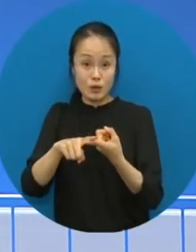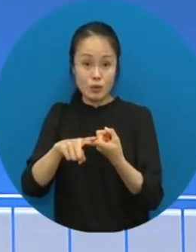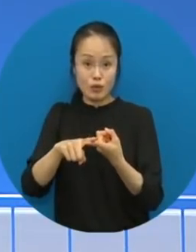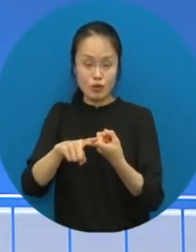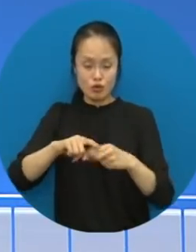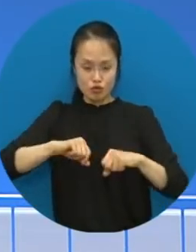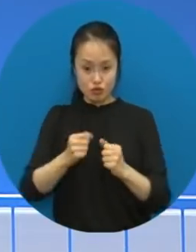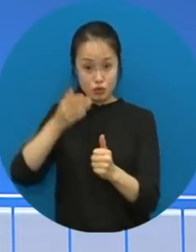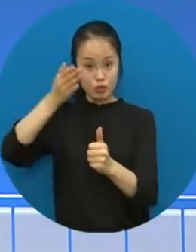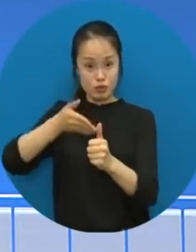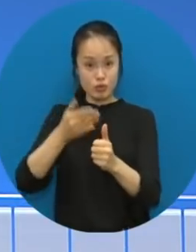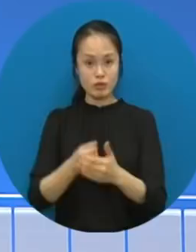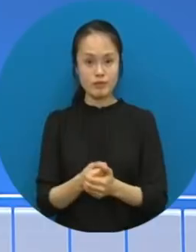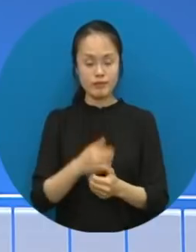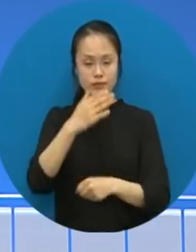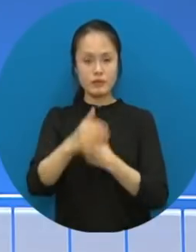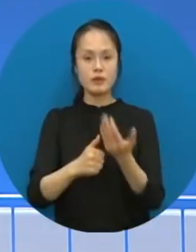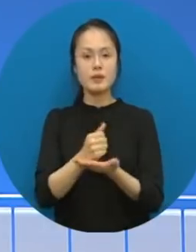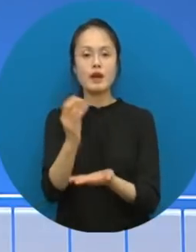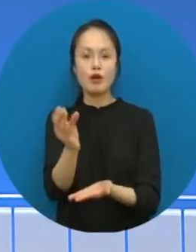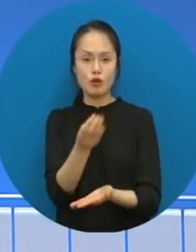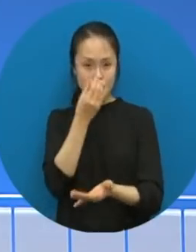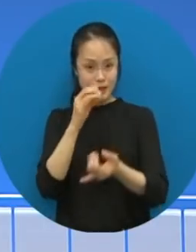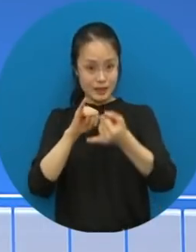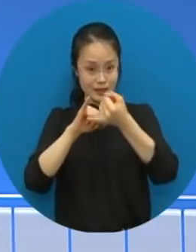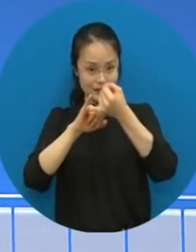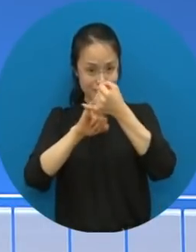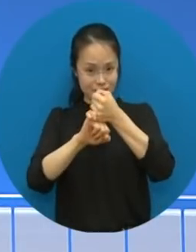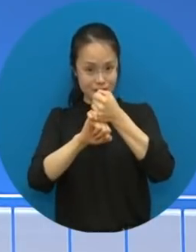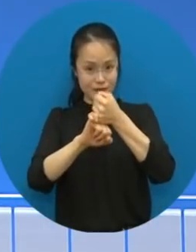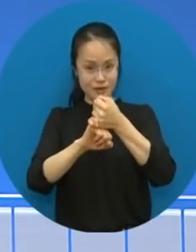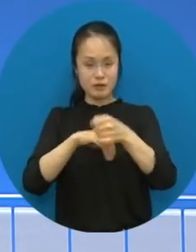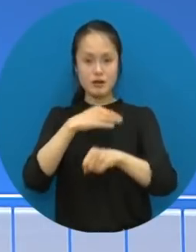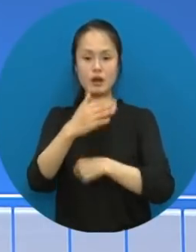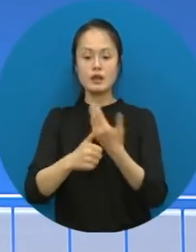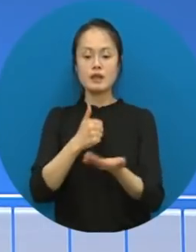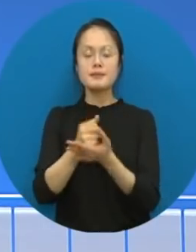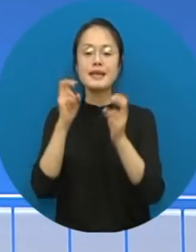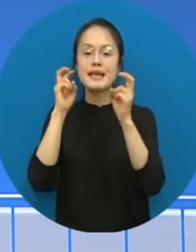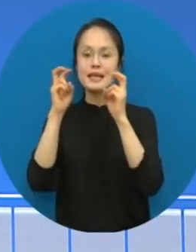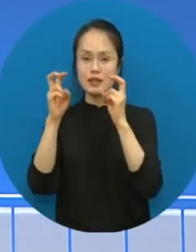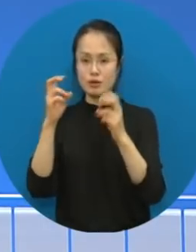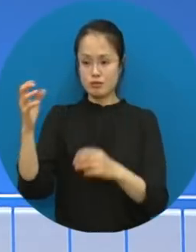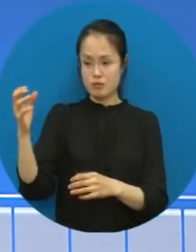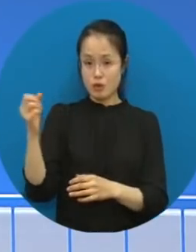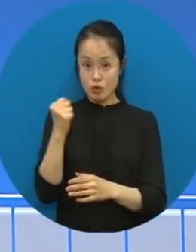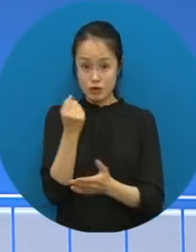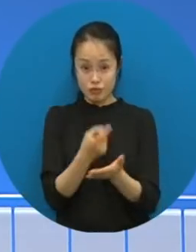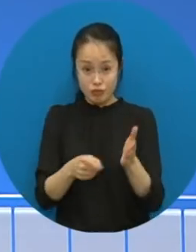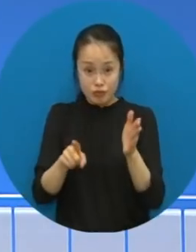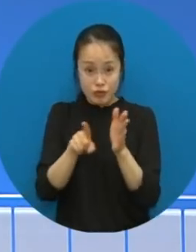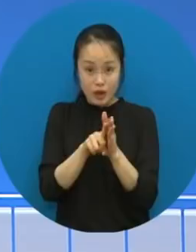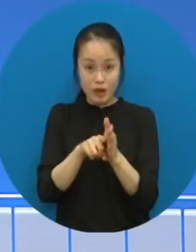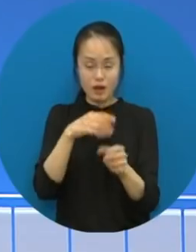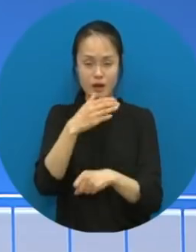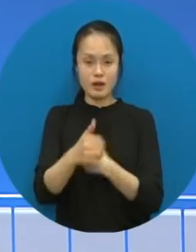그 거룩한 약속, 하나님의 그 기업을 얻게 하시겠다는 하나님의 종들의